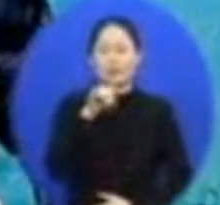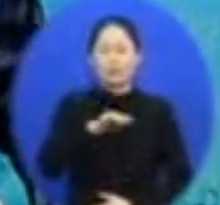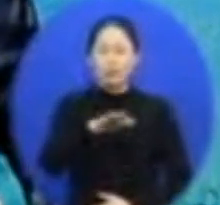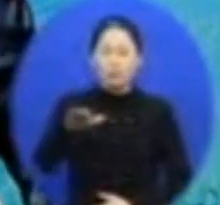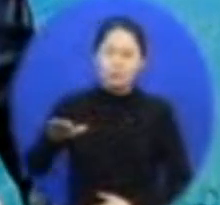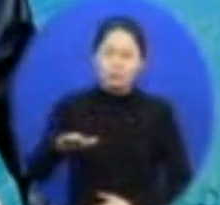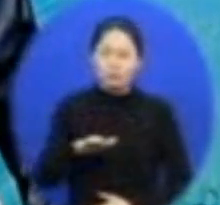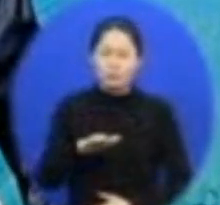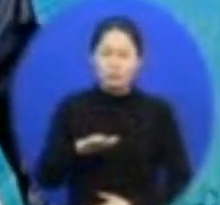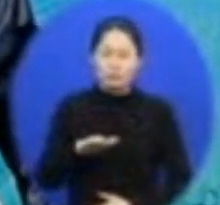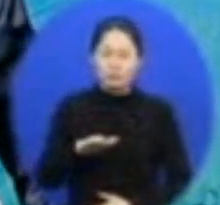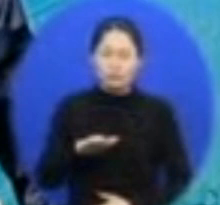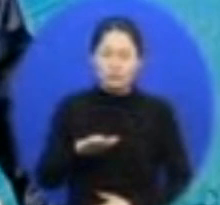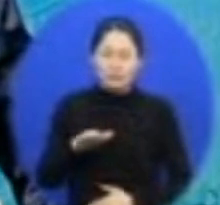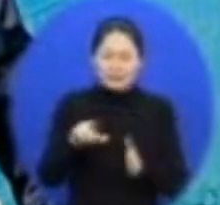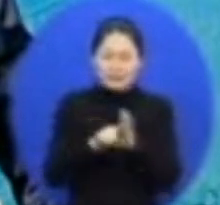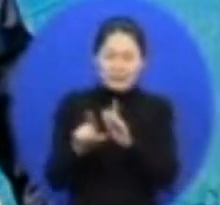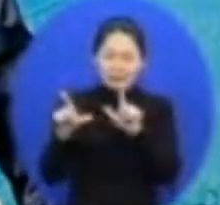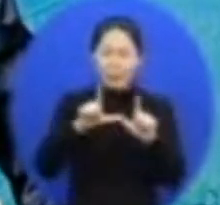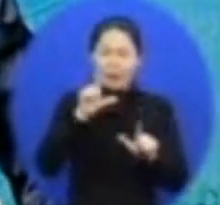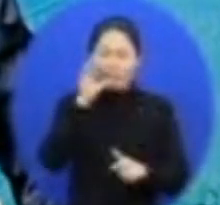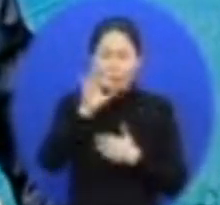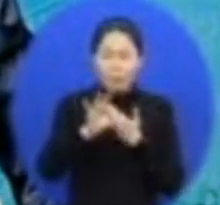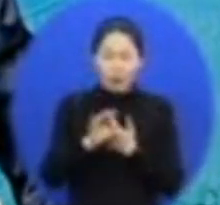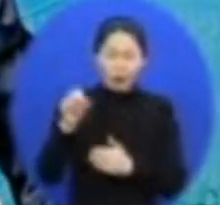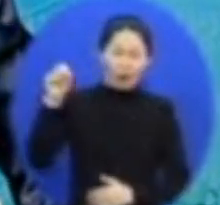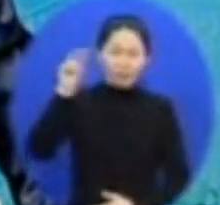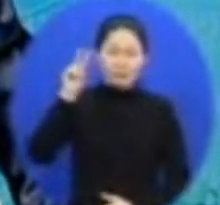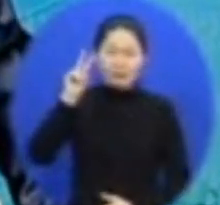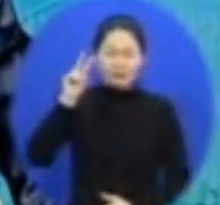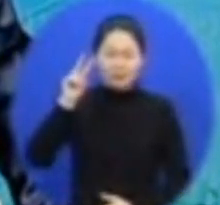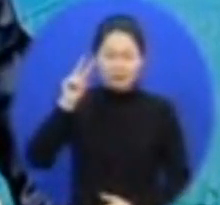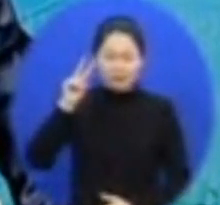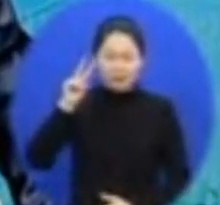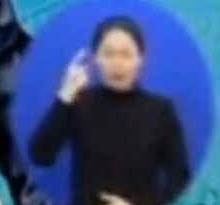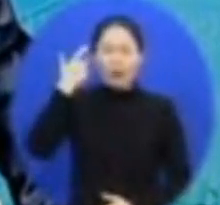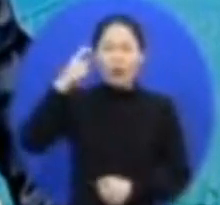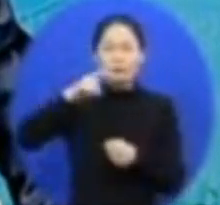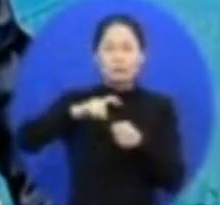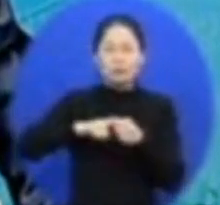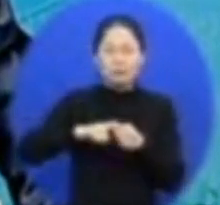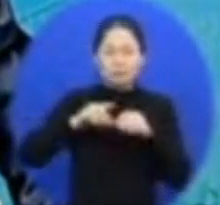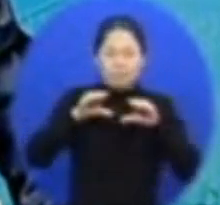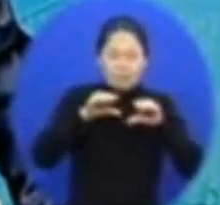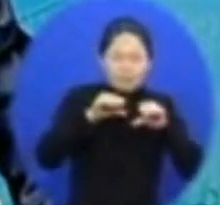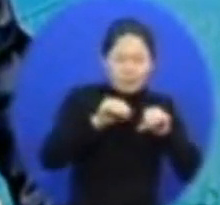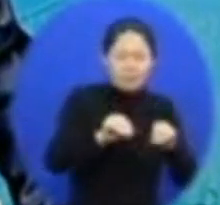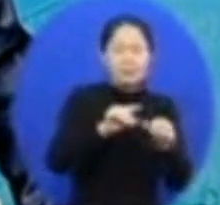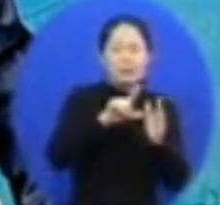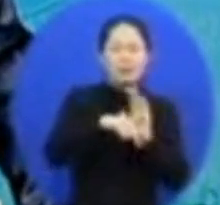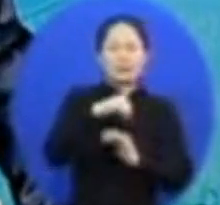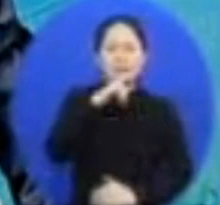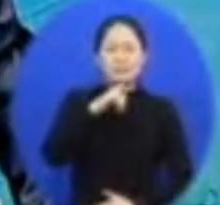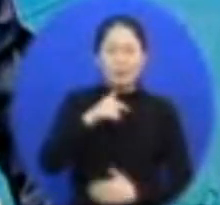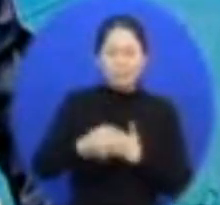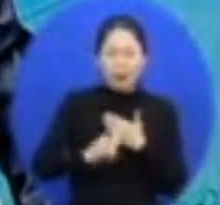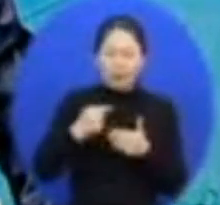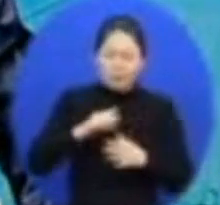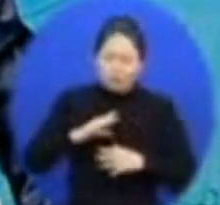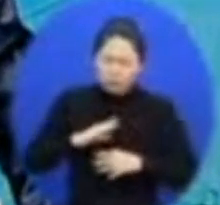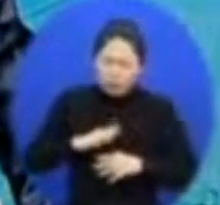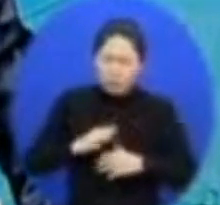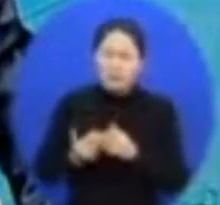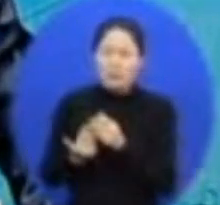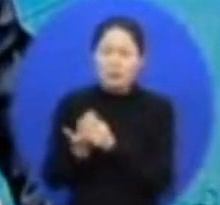우리가 신앙생활 하다가 보면 갑자기 영적으로 메말라 질 때가 옵니다 마음에 두려움이 오고